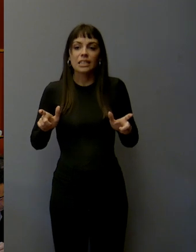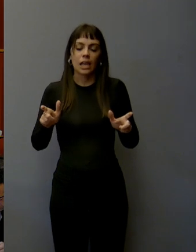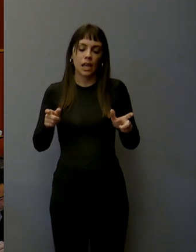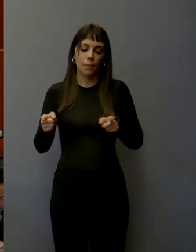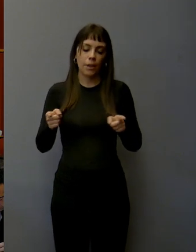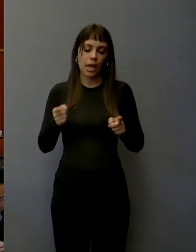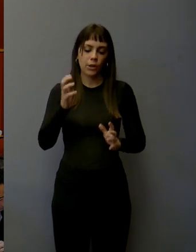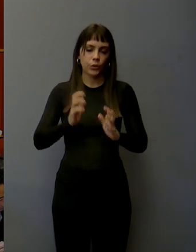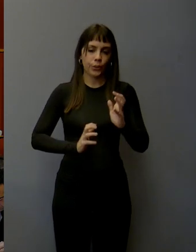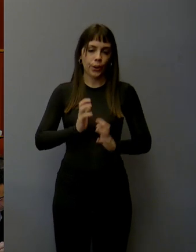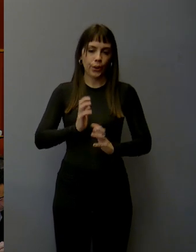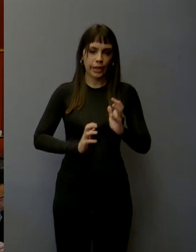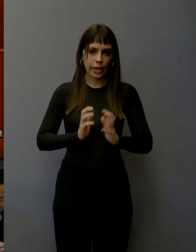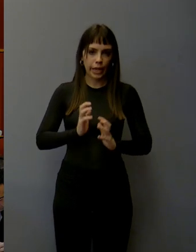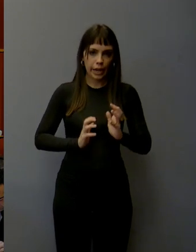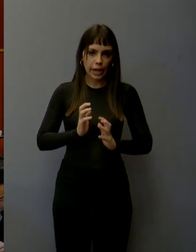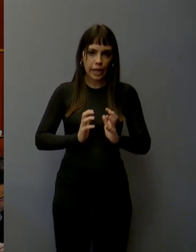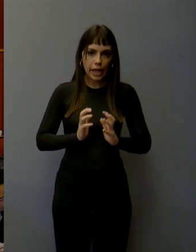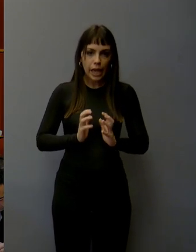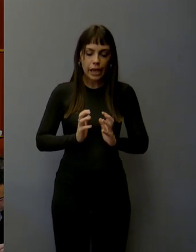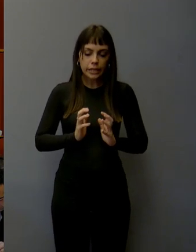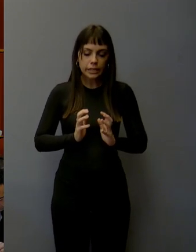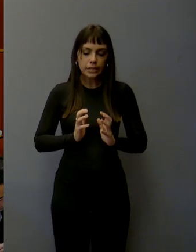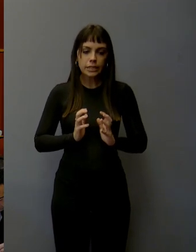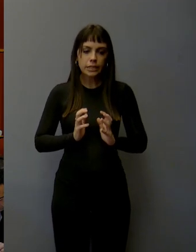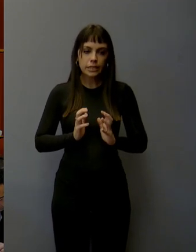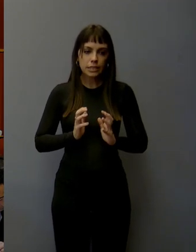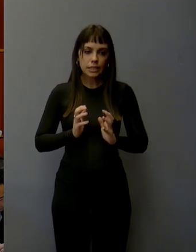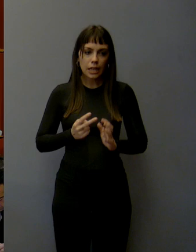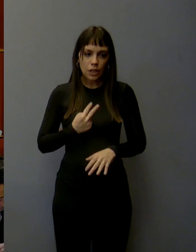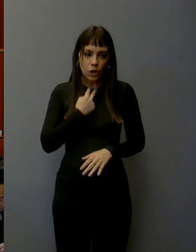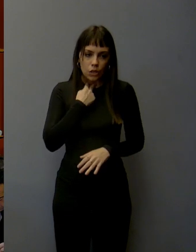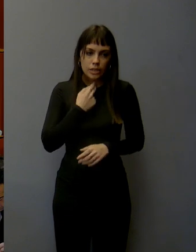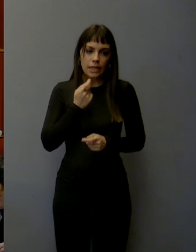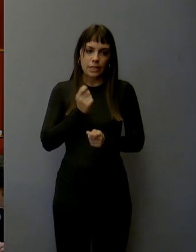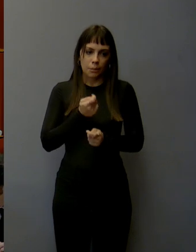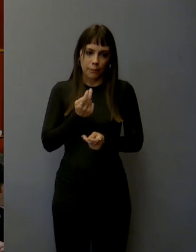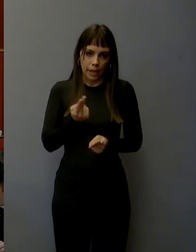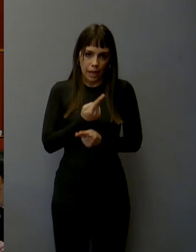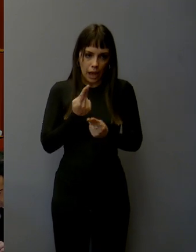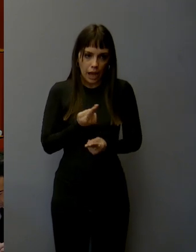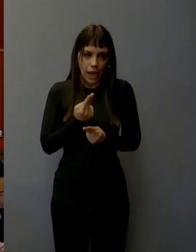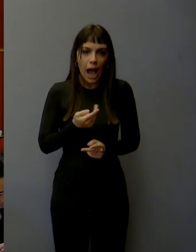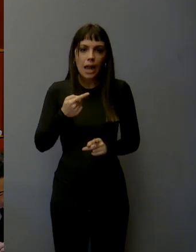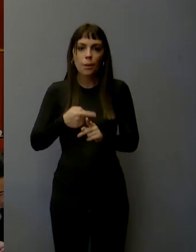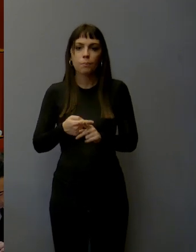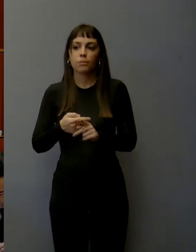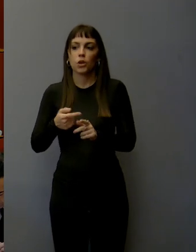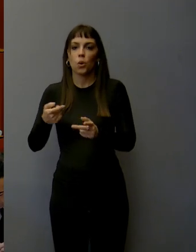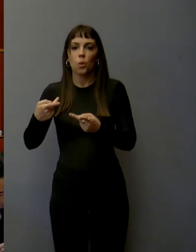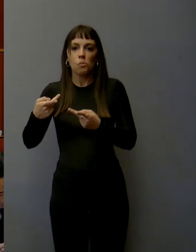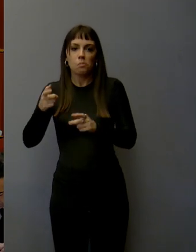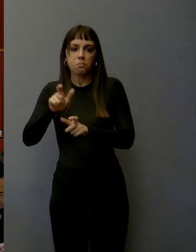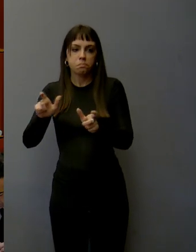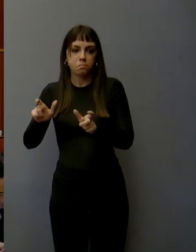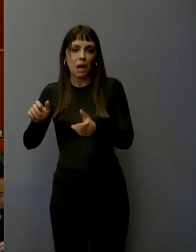crisi si trovano a far fronte a Questi aumenti ma anche da tante realtà che sostituiscono il pubblico là dove il pubblico ha di difficoltà ad arrivare parlo